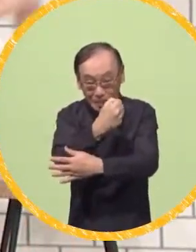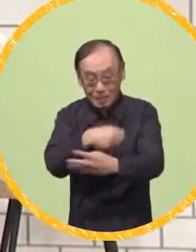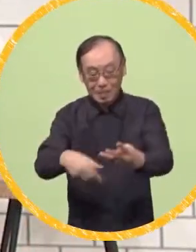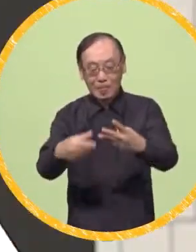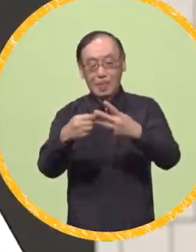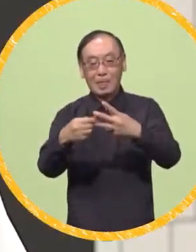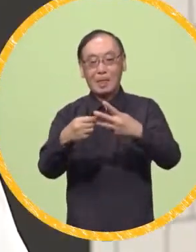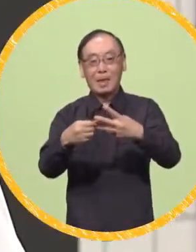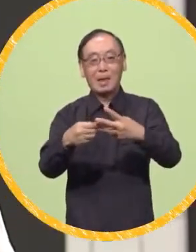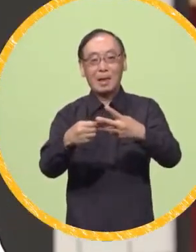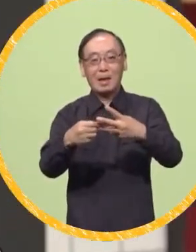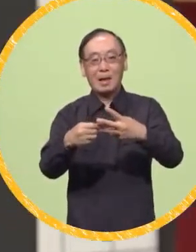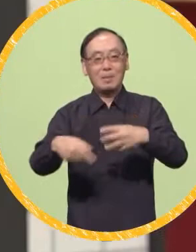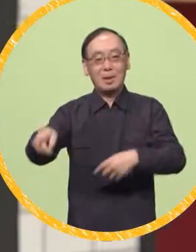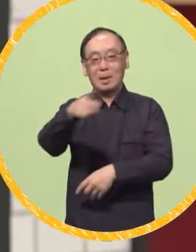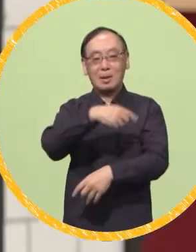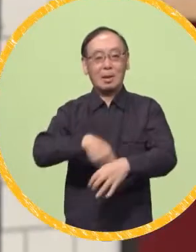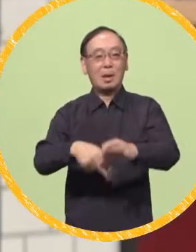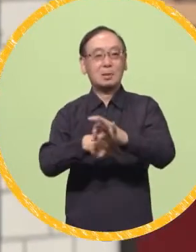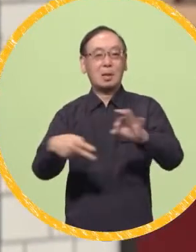ハーイ体外れ